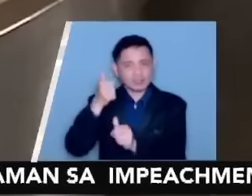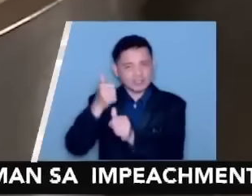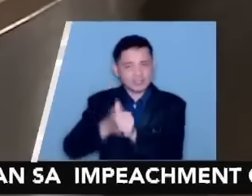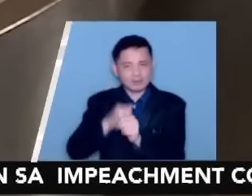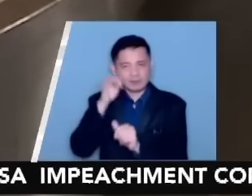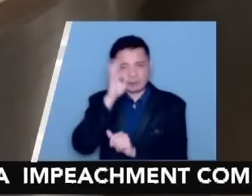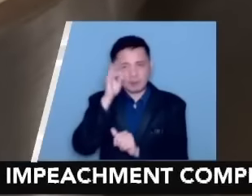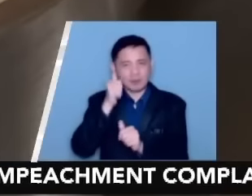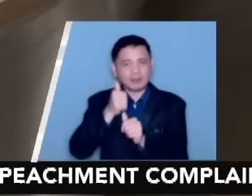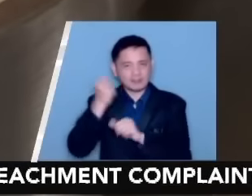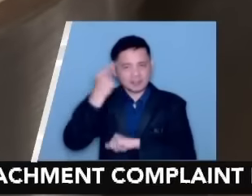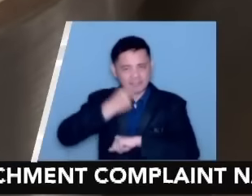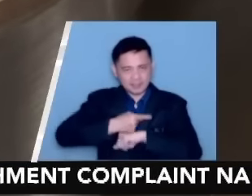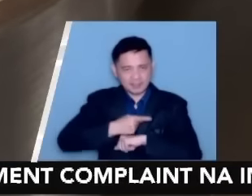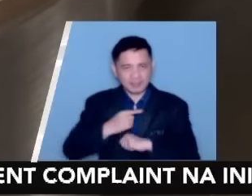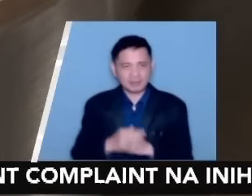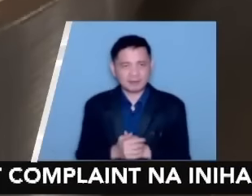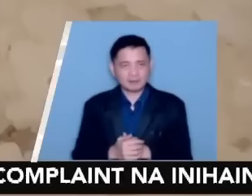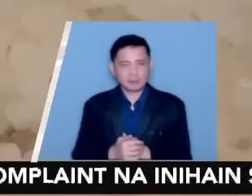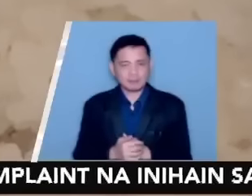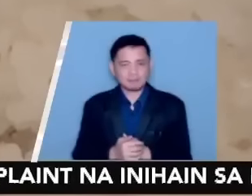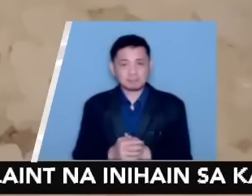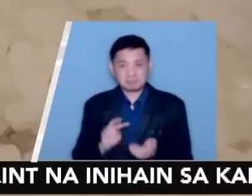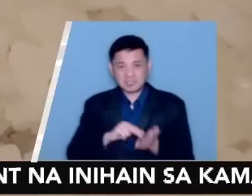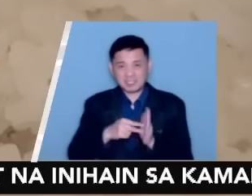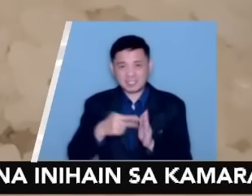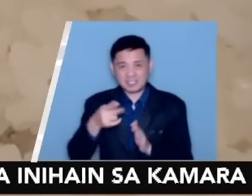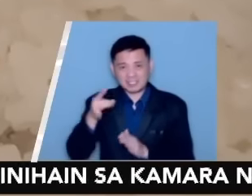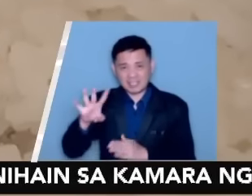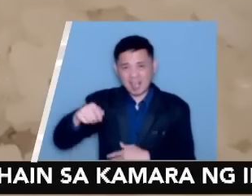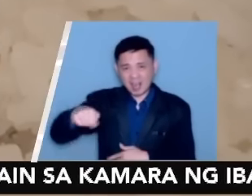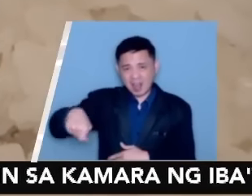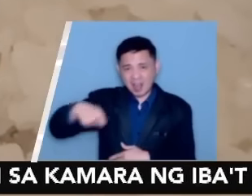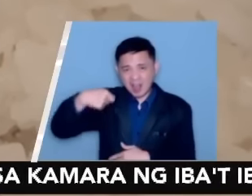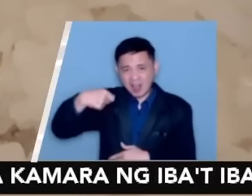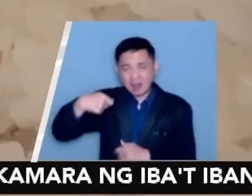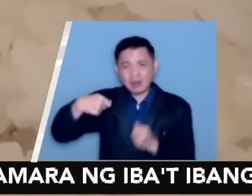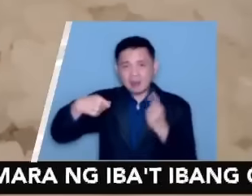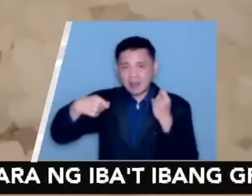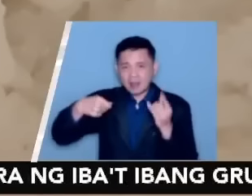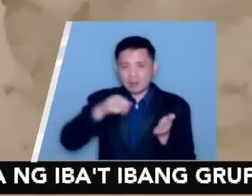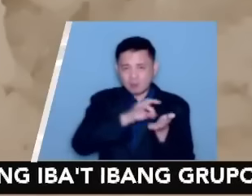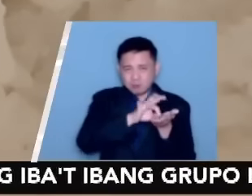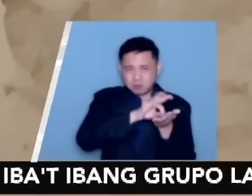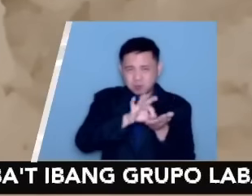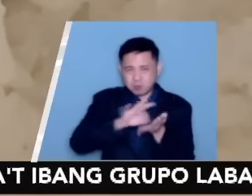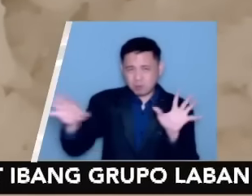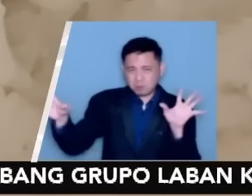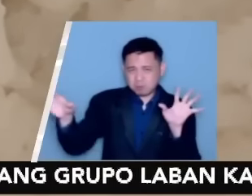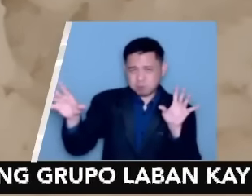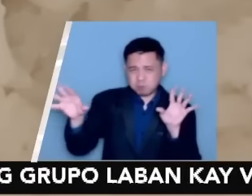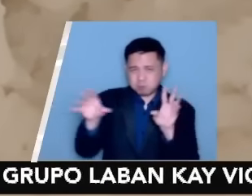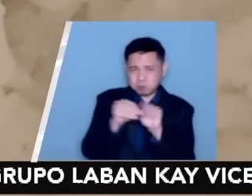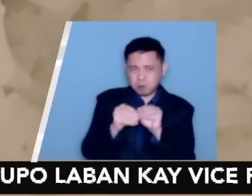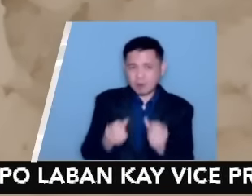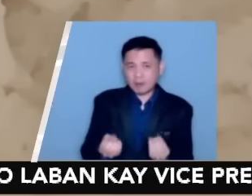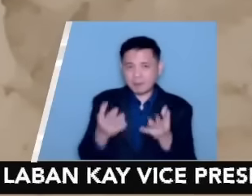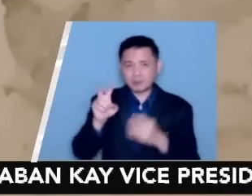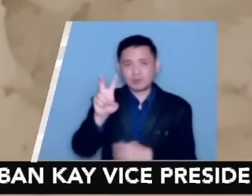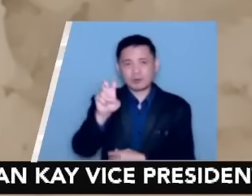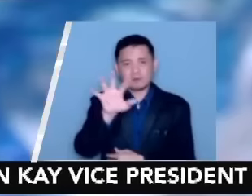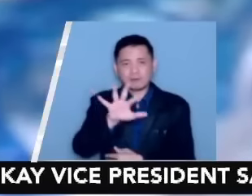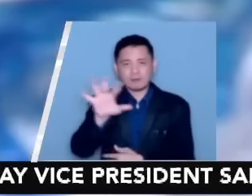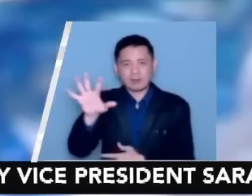araw. Bagamat mahigit isang kutsara lang yan, pag pinagsama-sama, aabot yan sa 255,000 metric tons na bigas sa